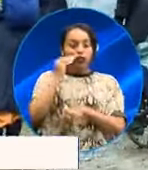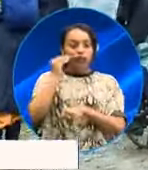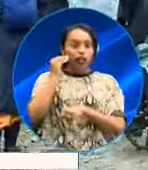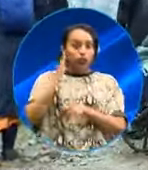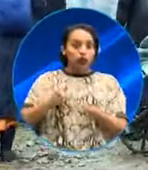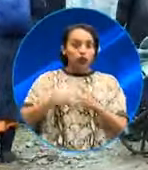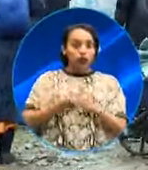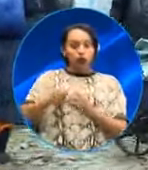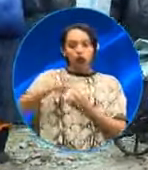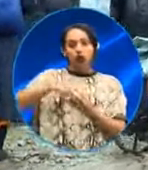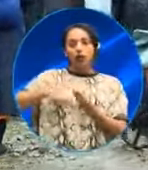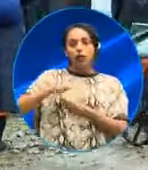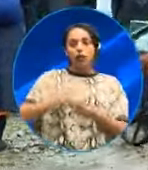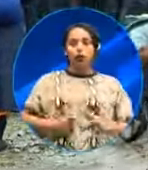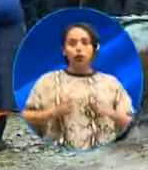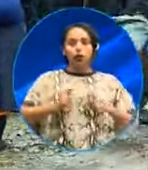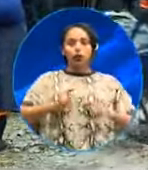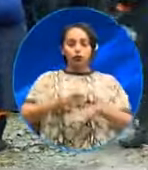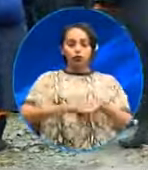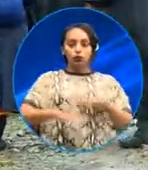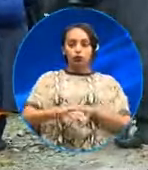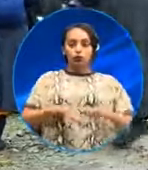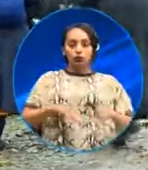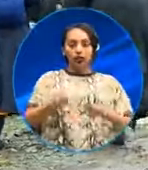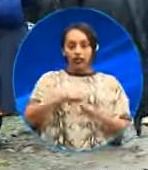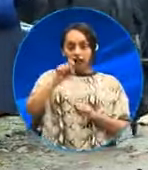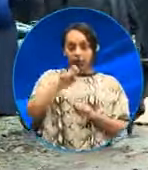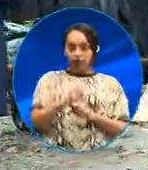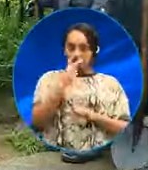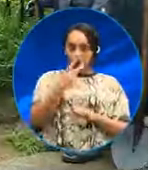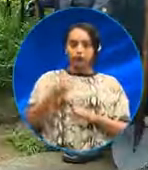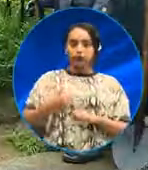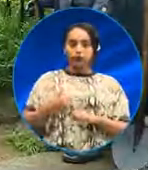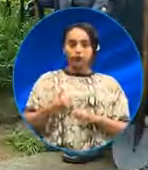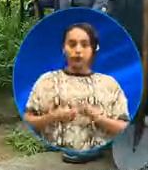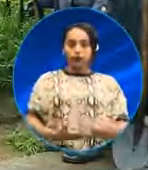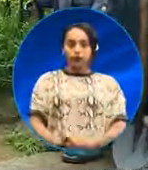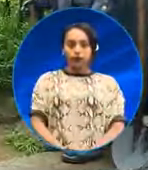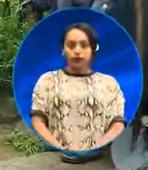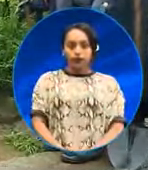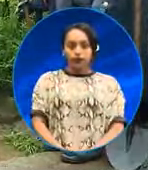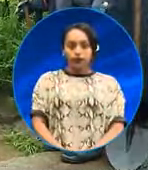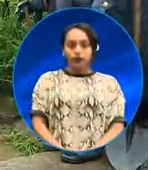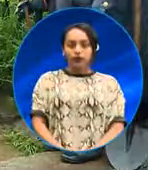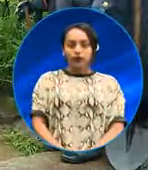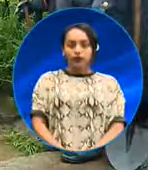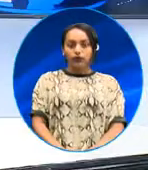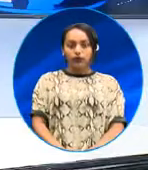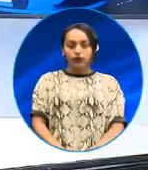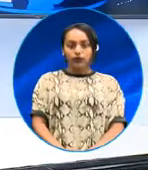ከቤታቸው ጀምሮ አካባቢያቸውን ለኑሮ ምቹ ማድረግ እንደሚገባቸውም ተመላክቷል።